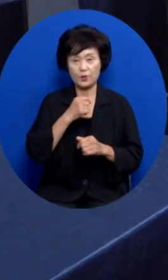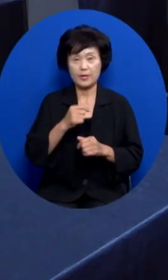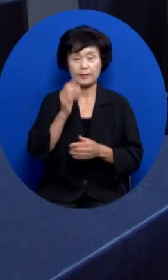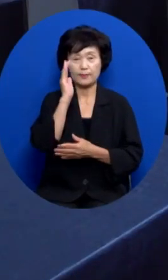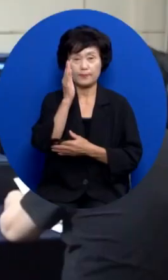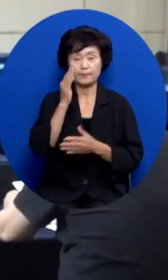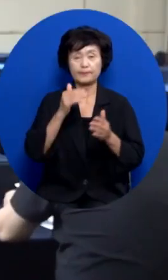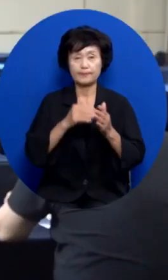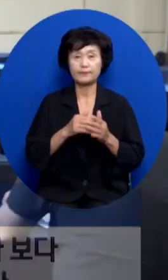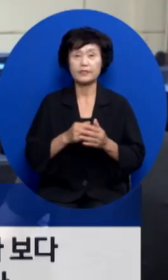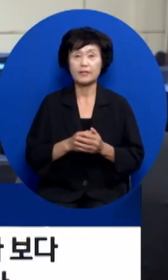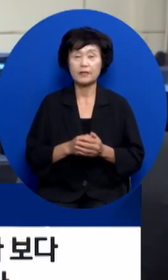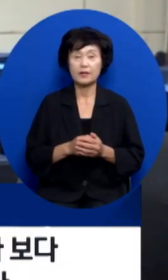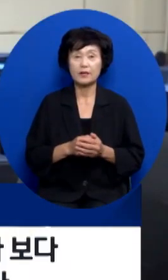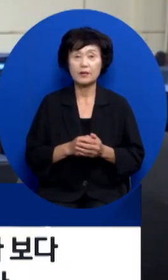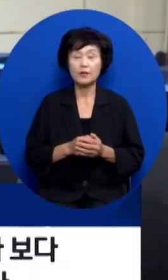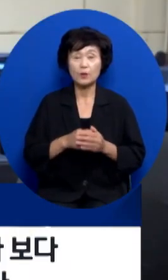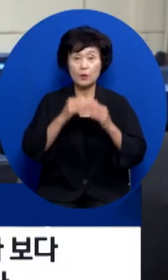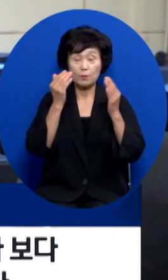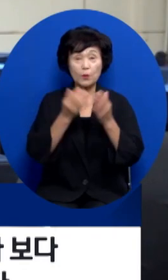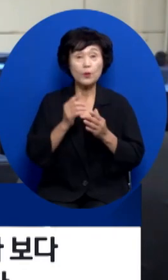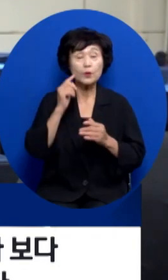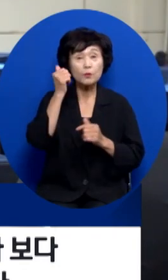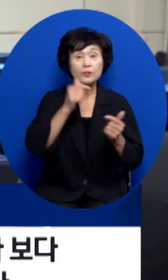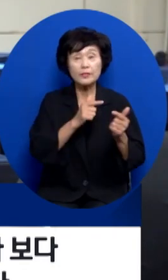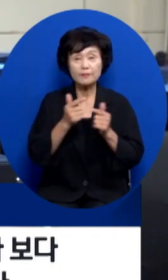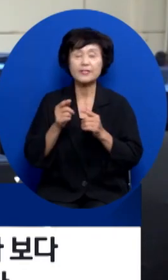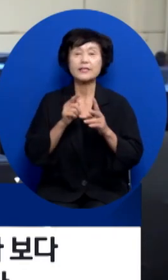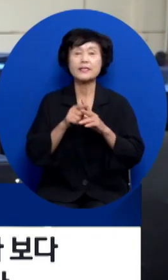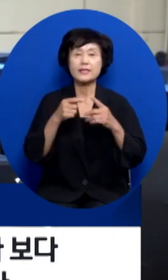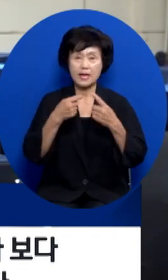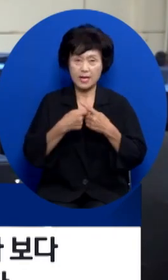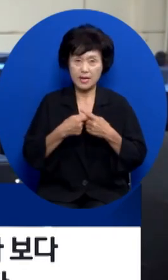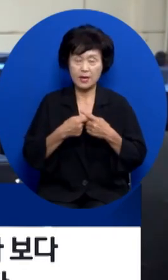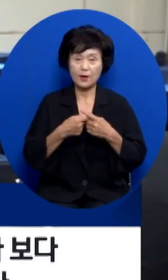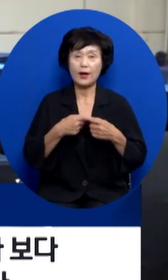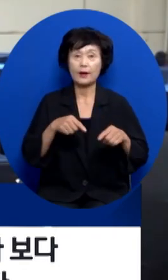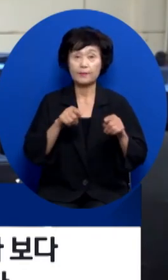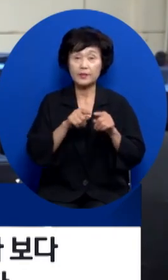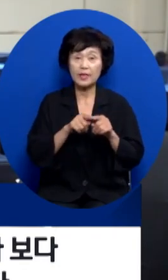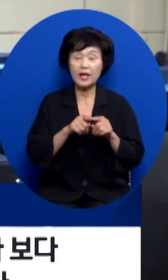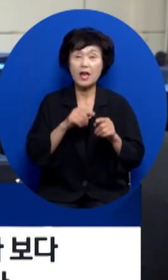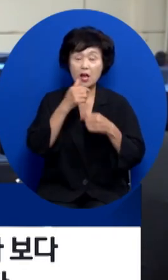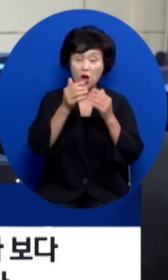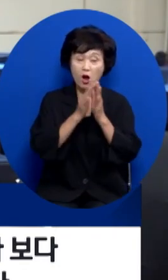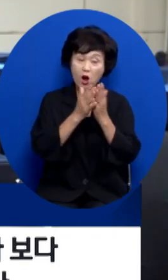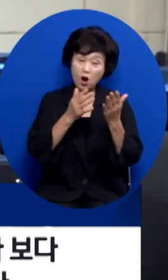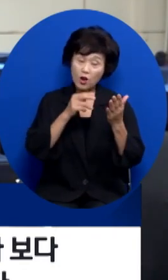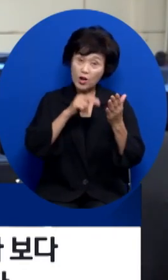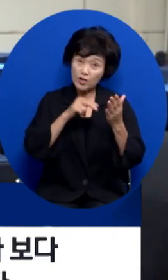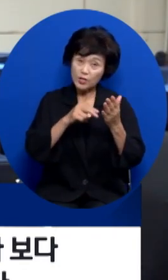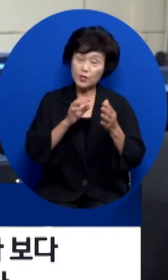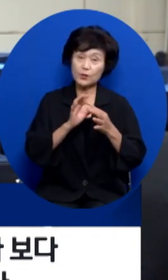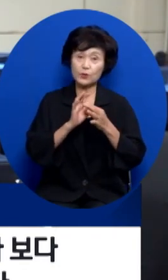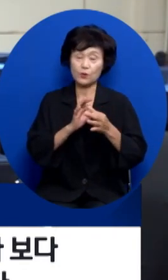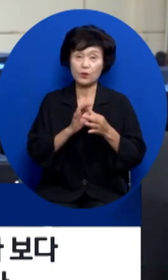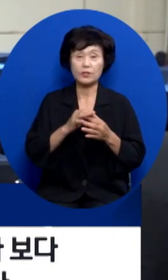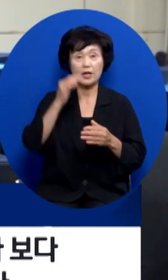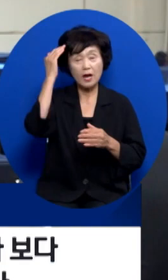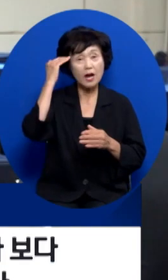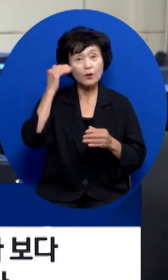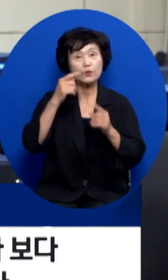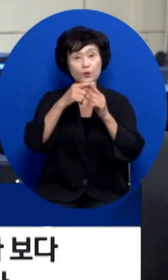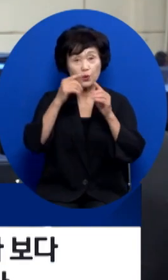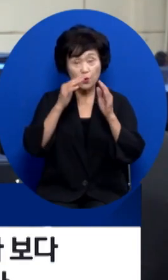밝혔습니다. 모든 동역자들이 좀 이해도 하시고 이 동네 세매줄 성경 읽기를 통하여서 우리